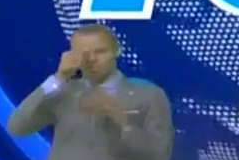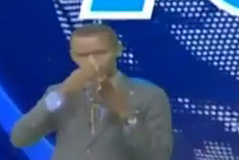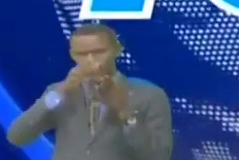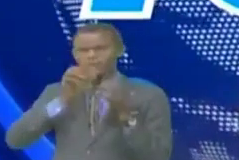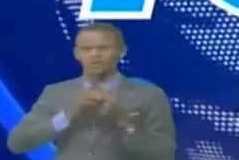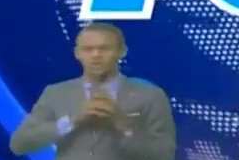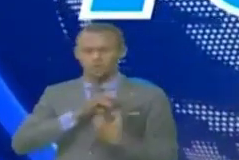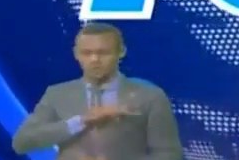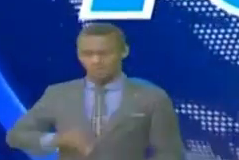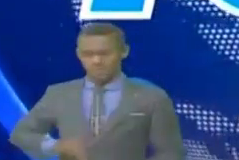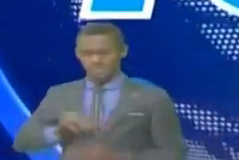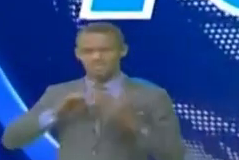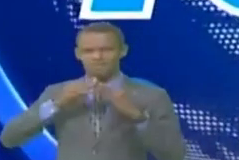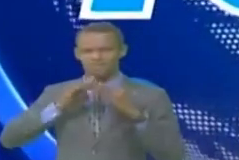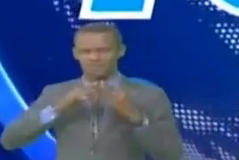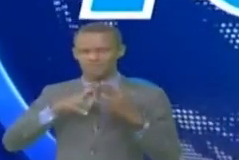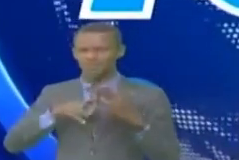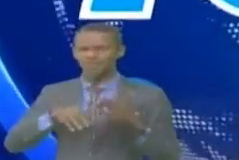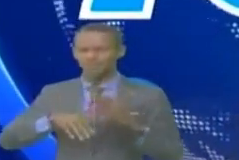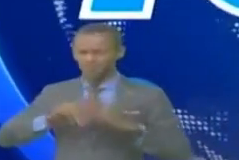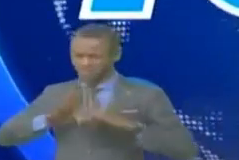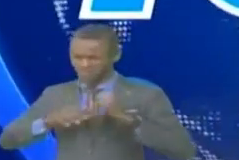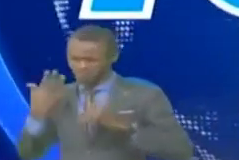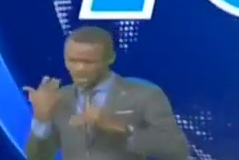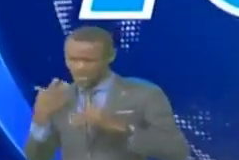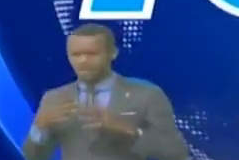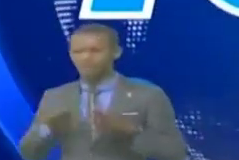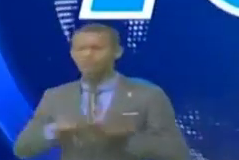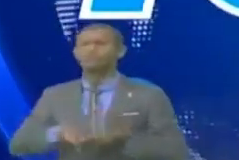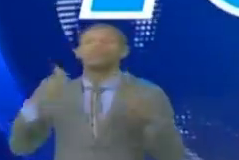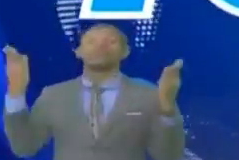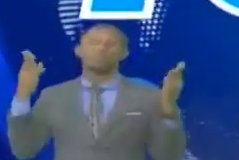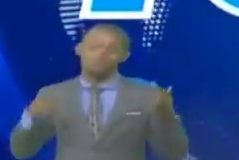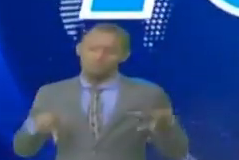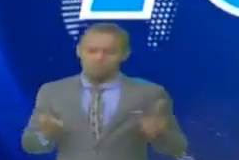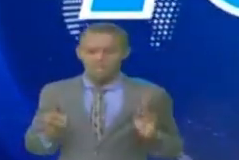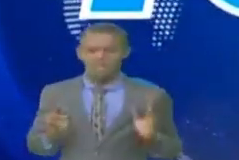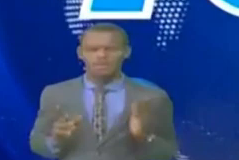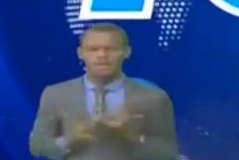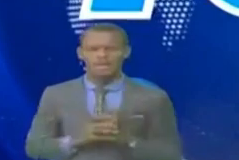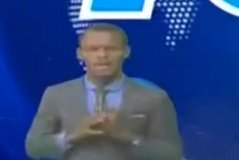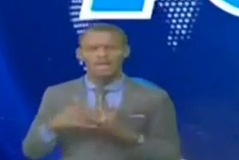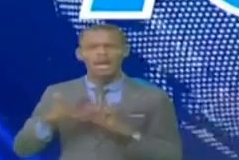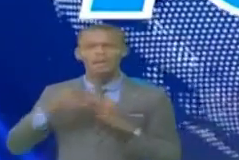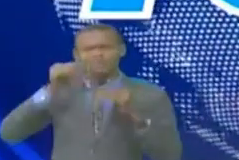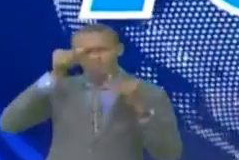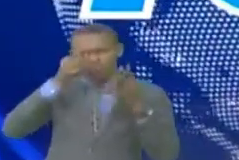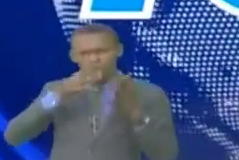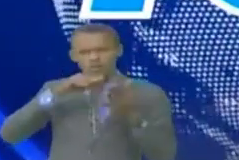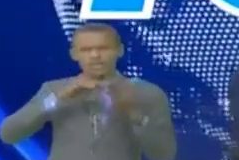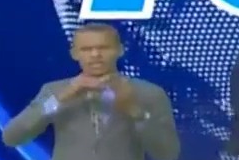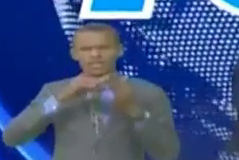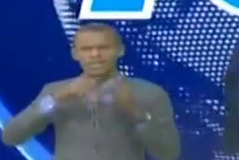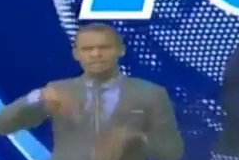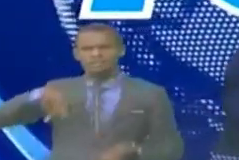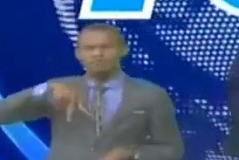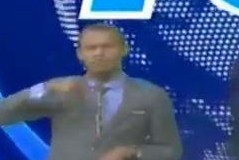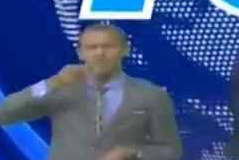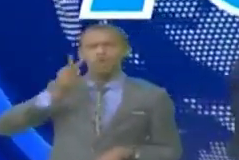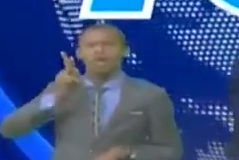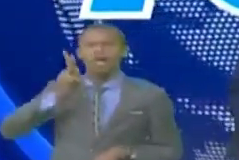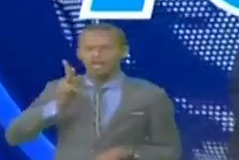voirie. Et juste après, le gouverneur Jacques Kiabula Katwe a visité certaines artères déjà en train d'être asphaltées. Didier